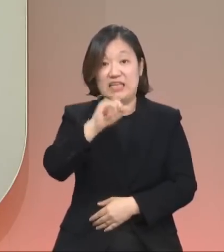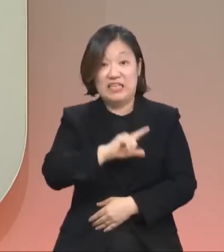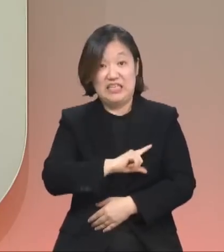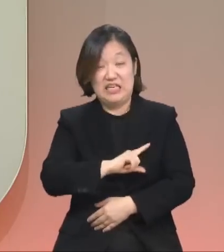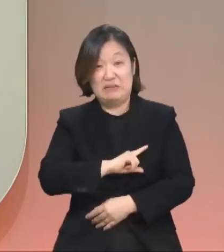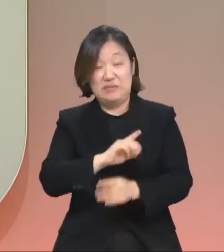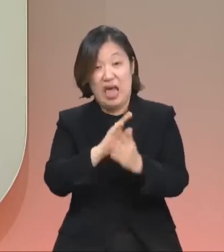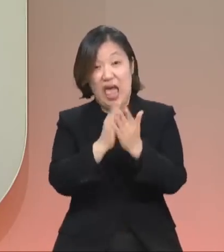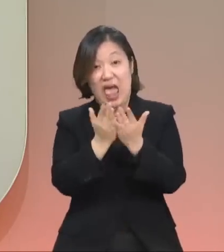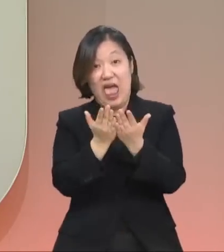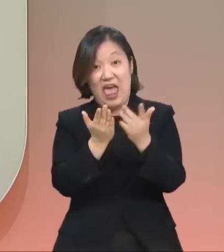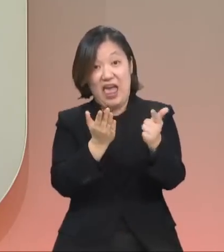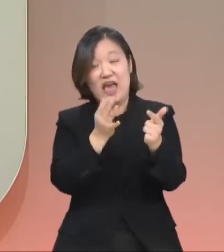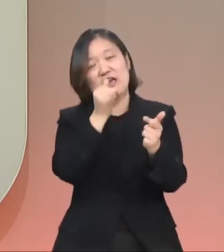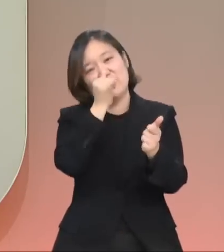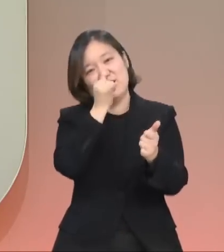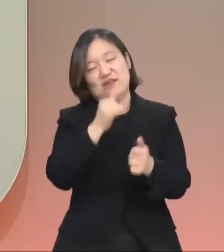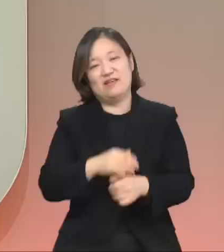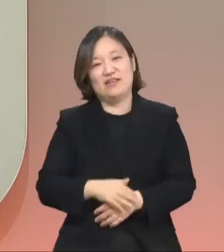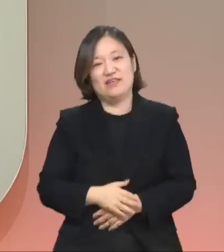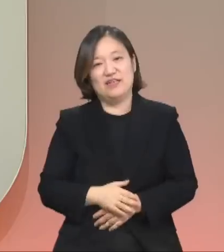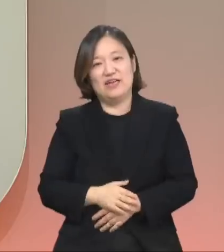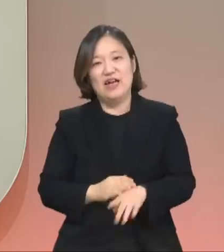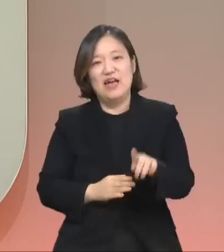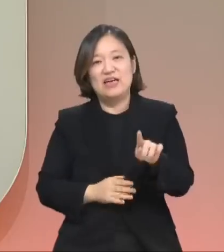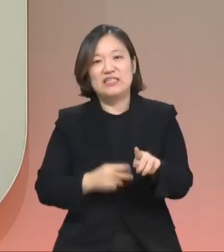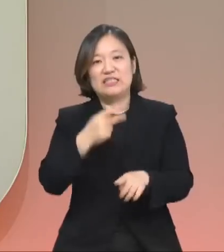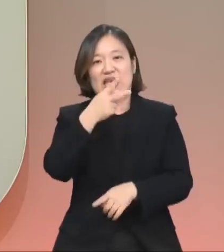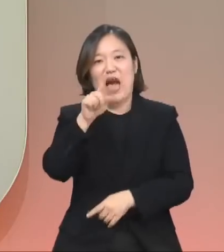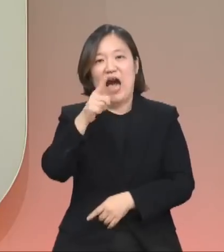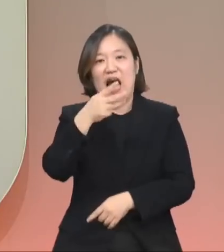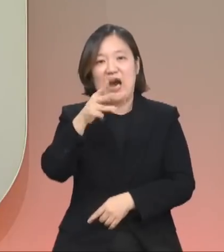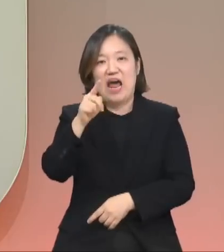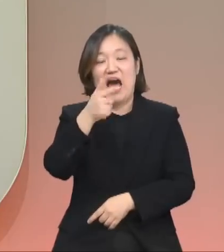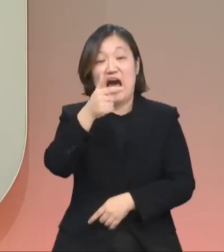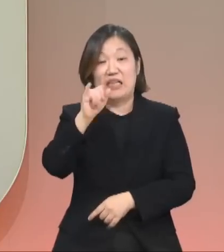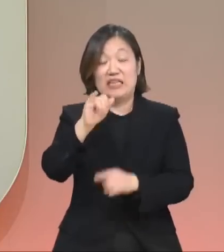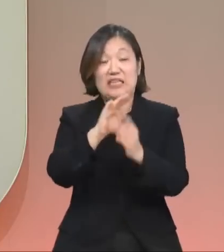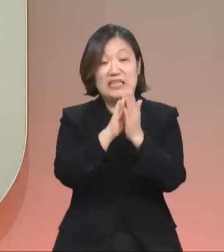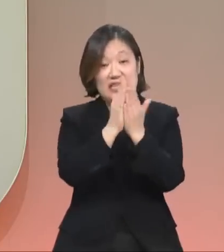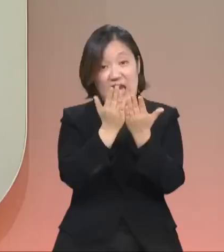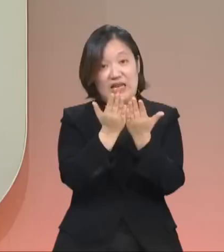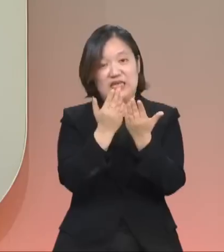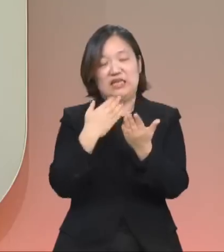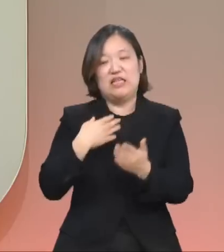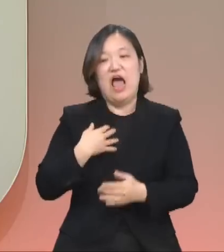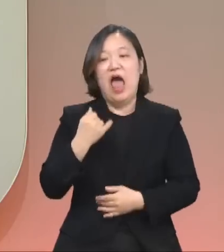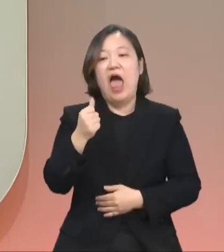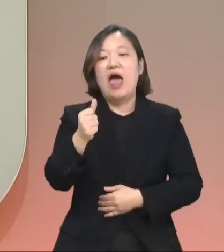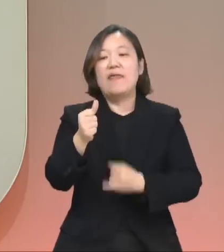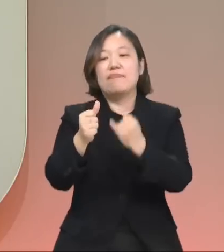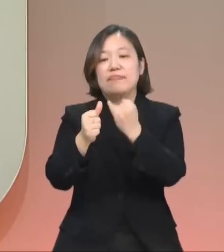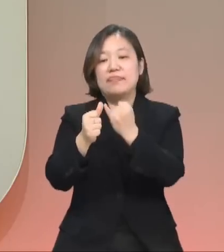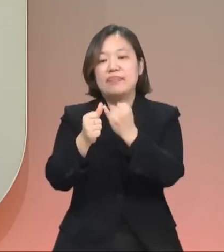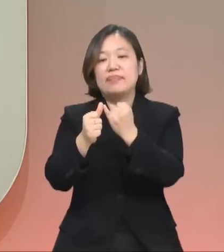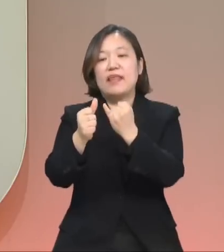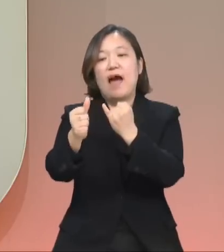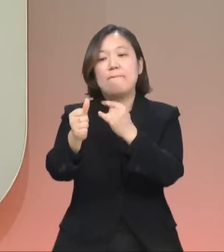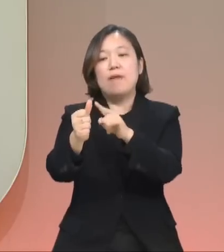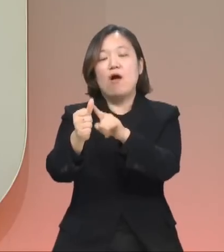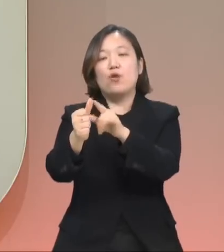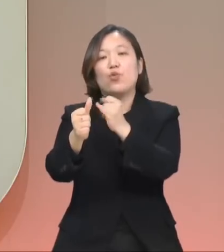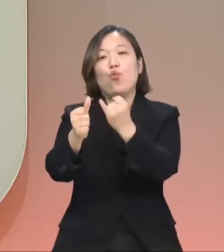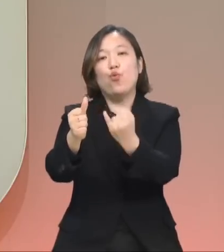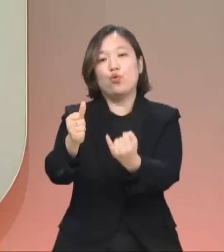그래서 대수구즉득다라니가 담겨져 있는 책을 시누이 분이 이렇게 책을 가져왔나